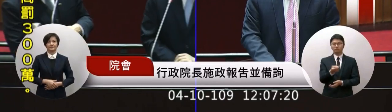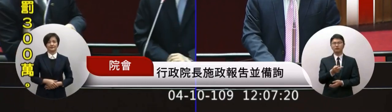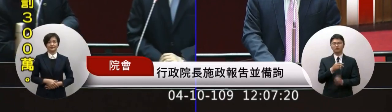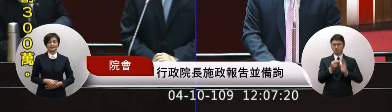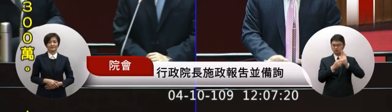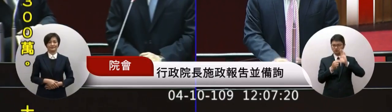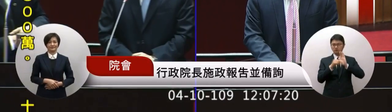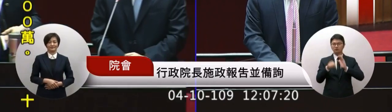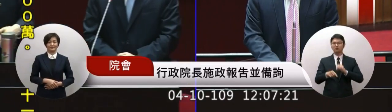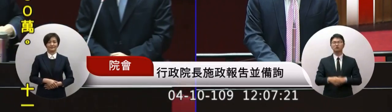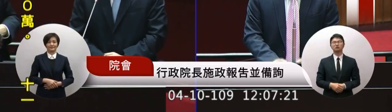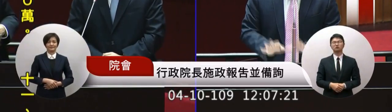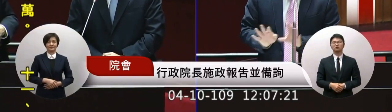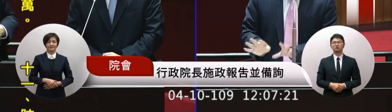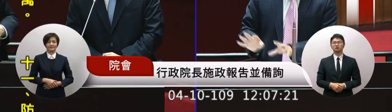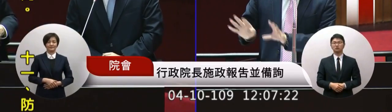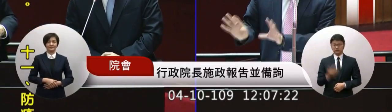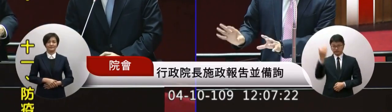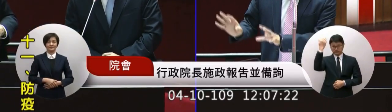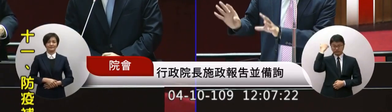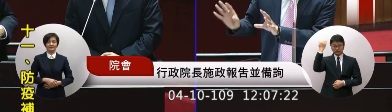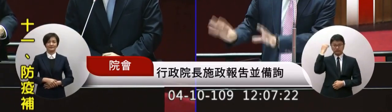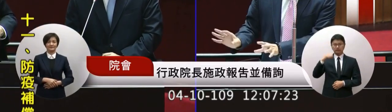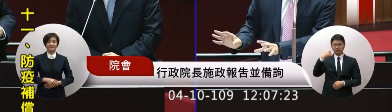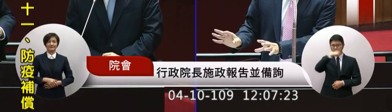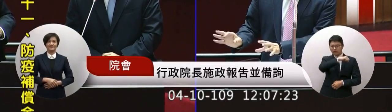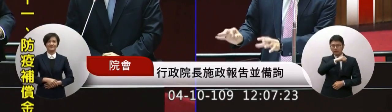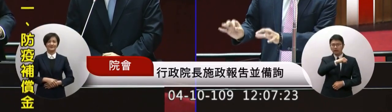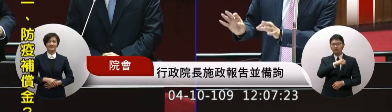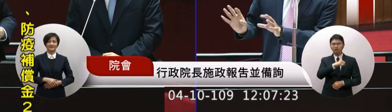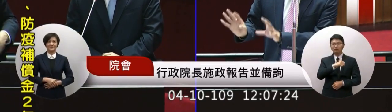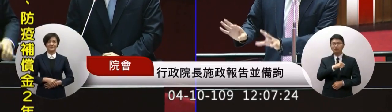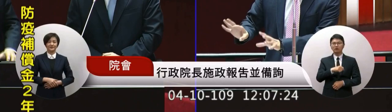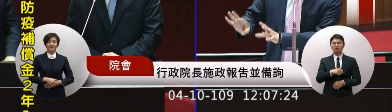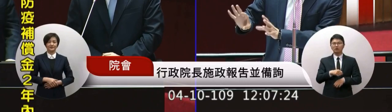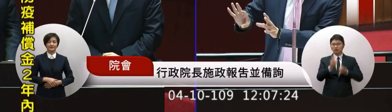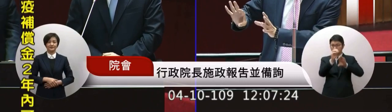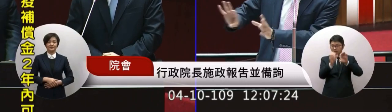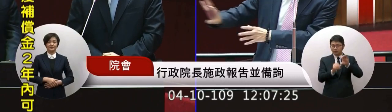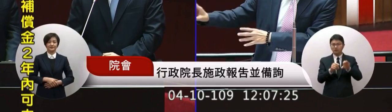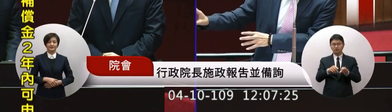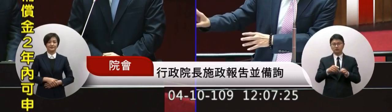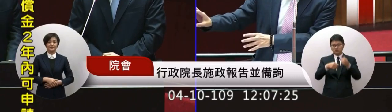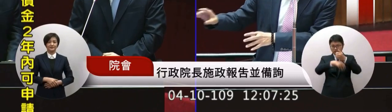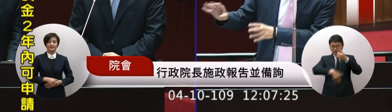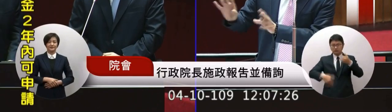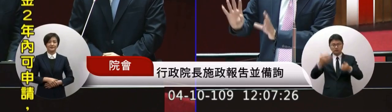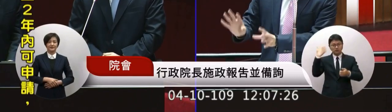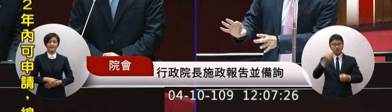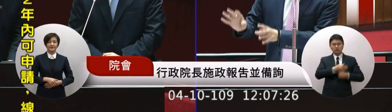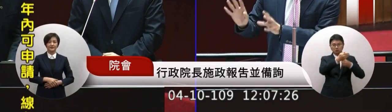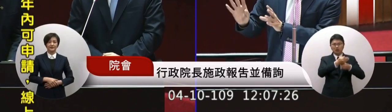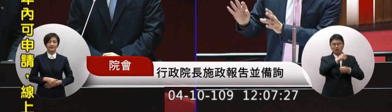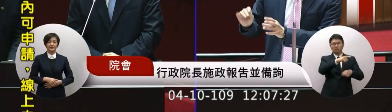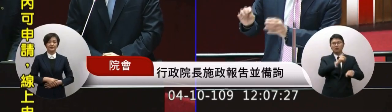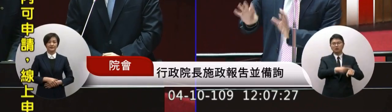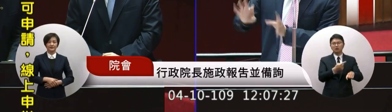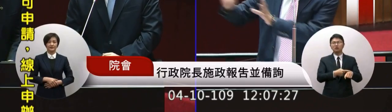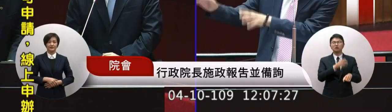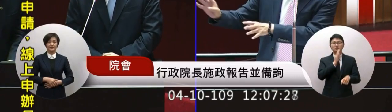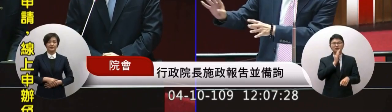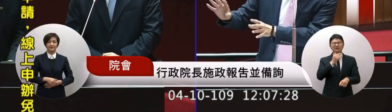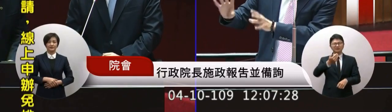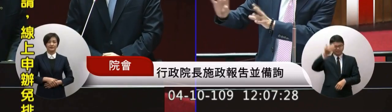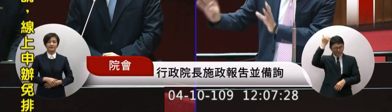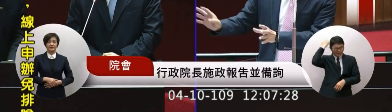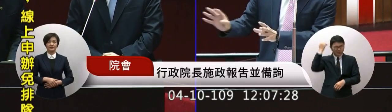哈，这个其实在以前台湾的这个拼音系统，在马英九他们之前的时代，他们都用就是更